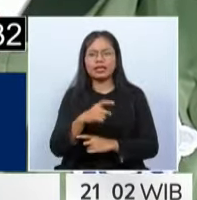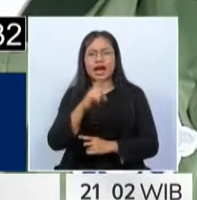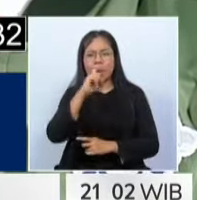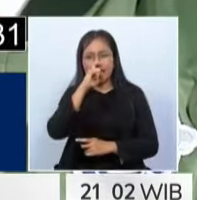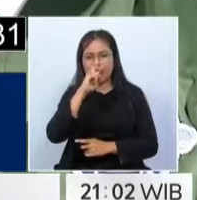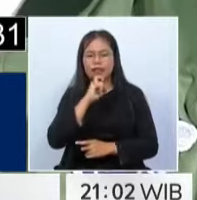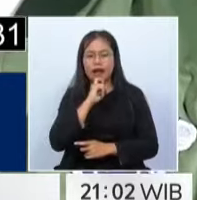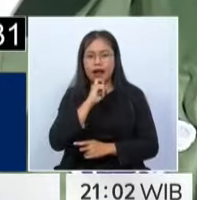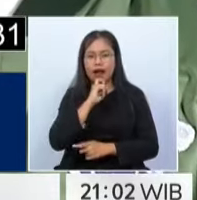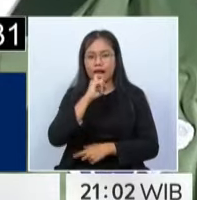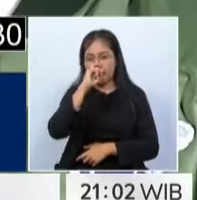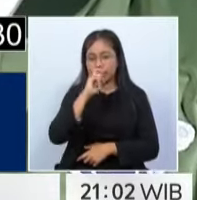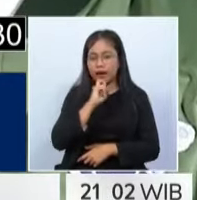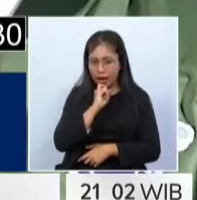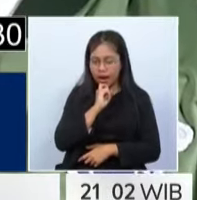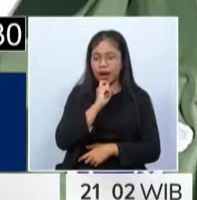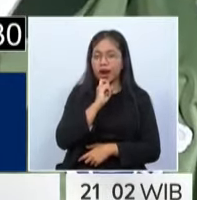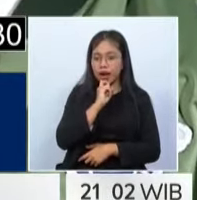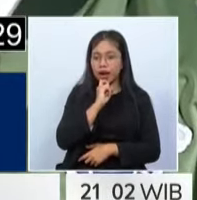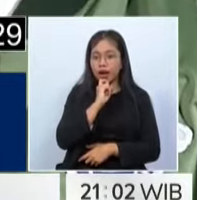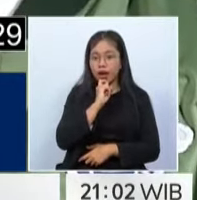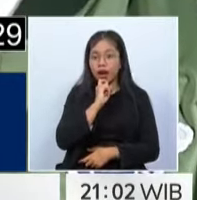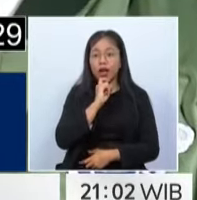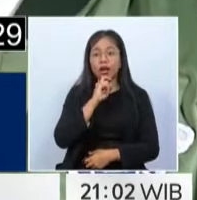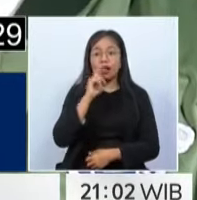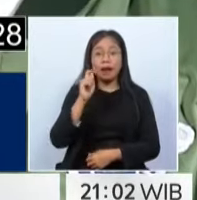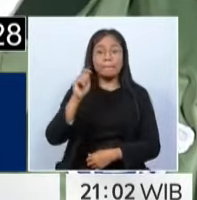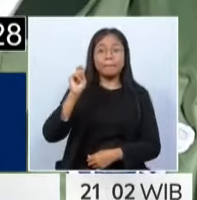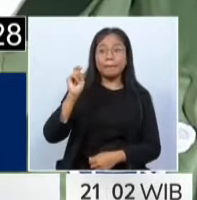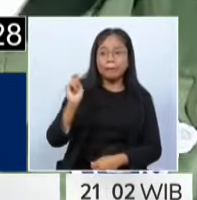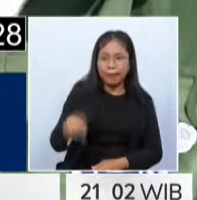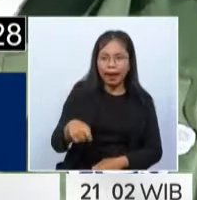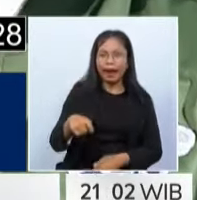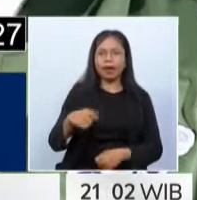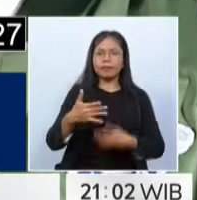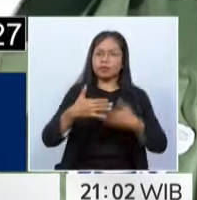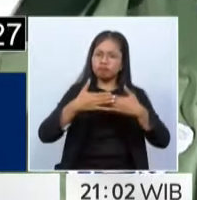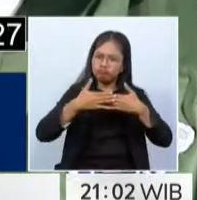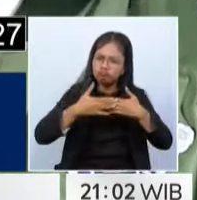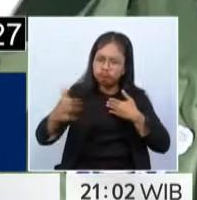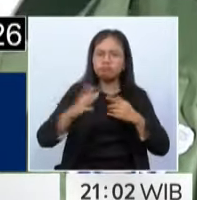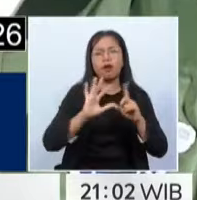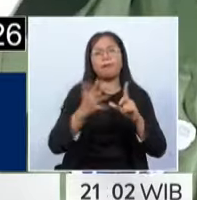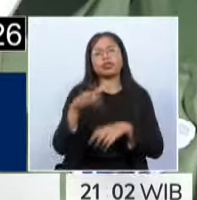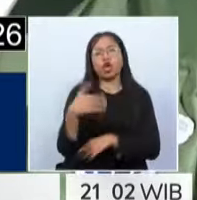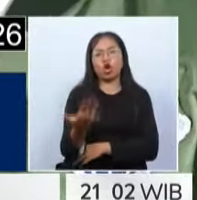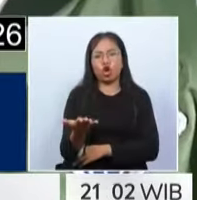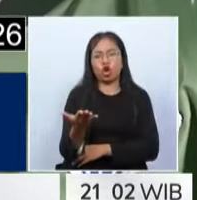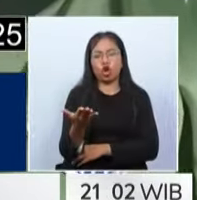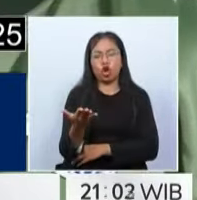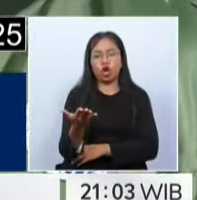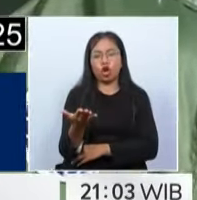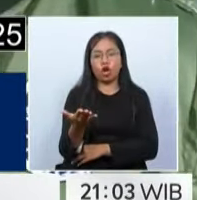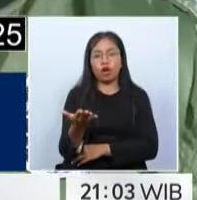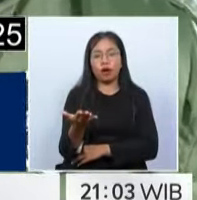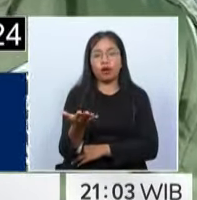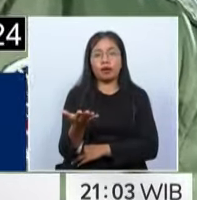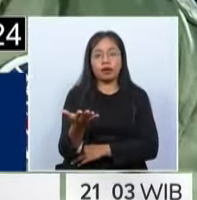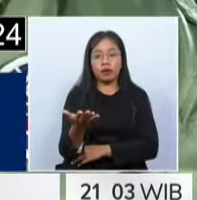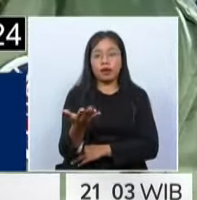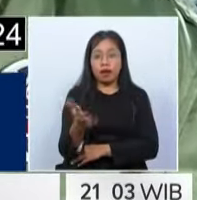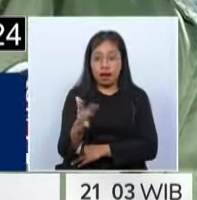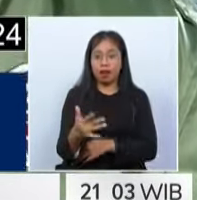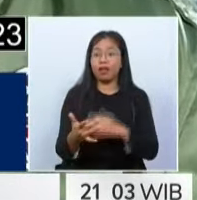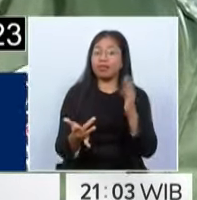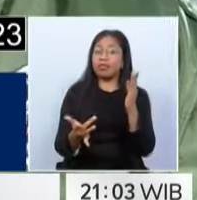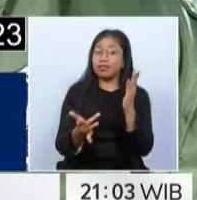akuisisi itu usia pakainya masih 15 tahun Pak dan teknologi ini mengarah kepada yang